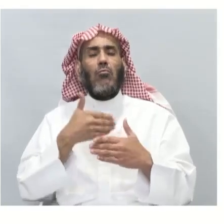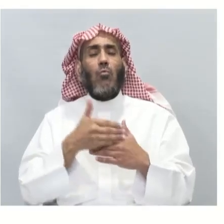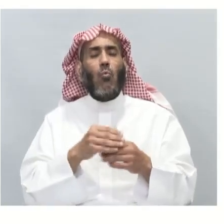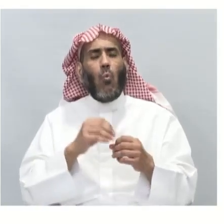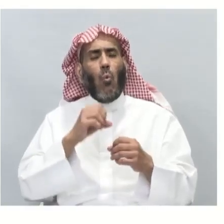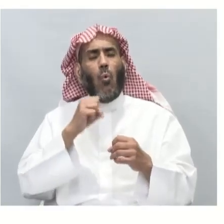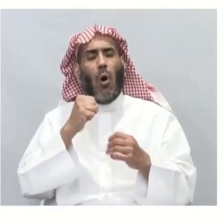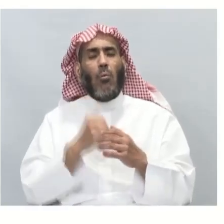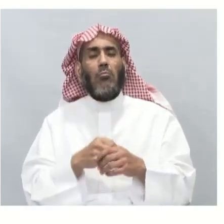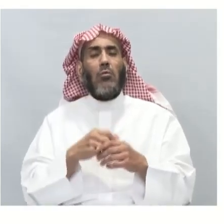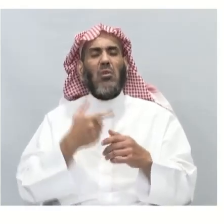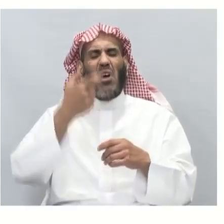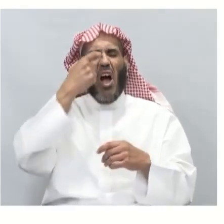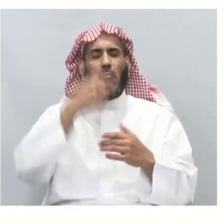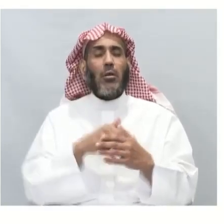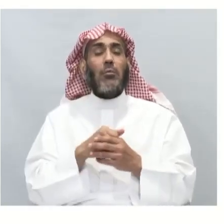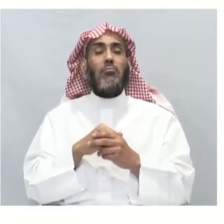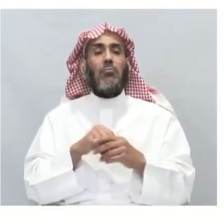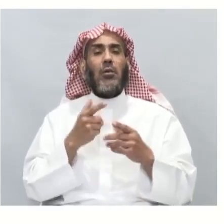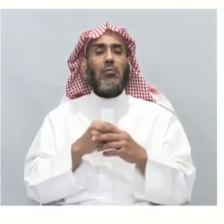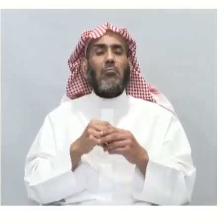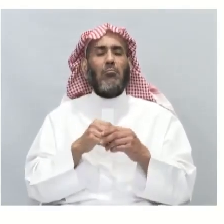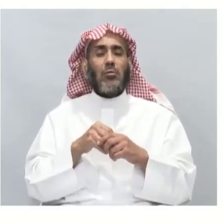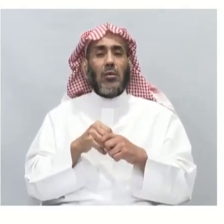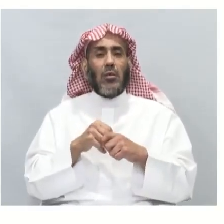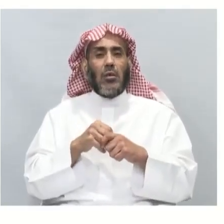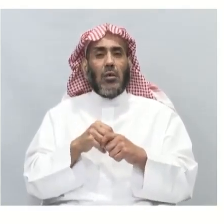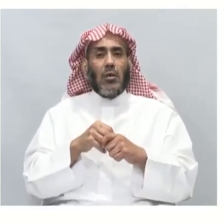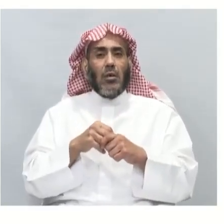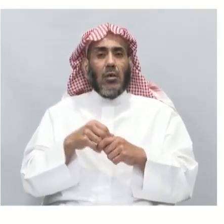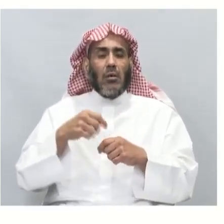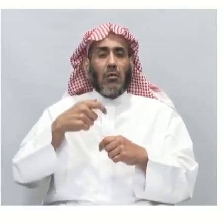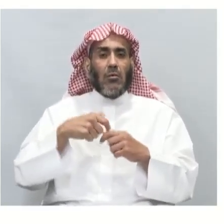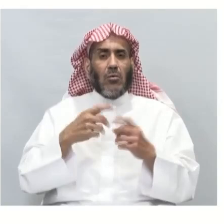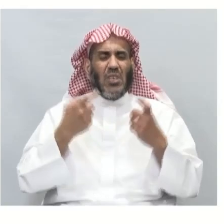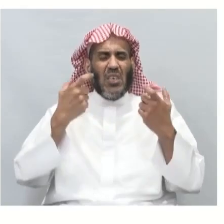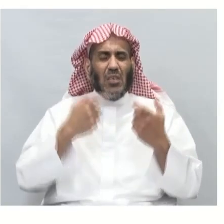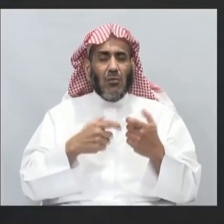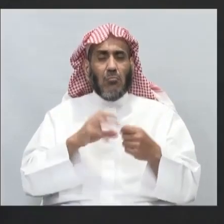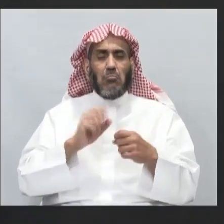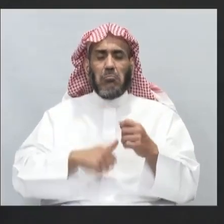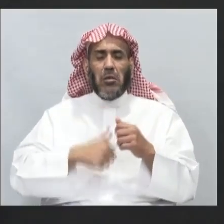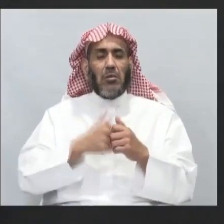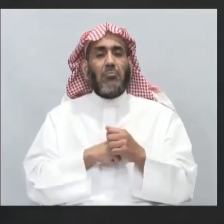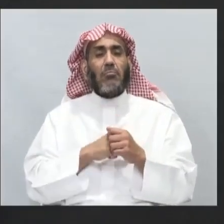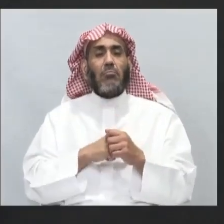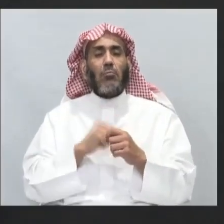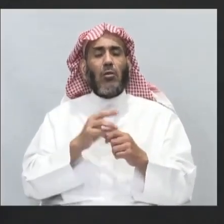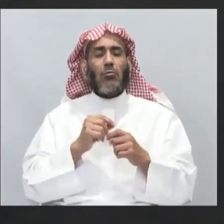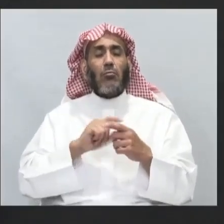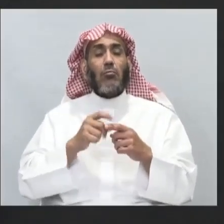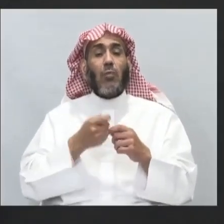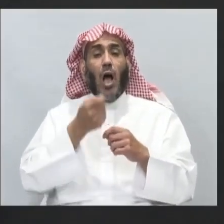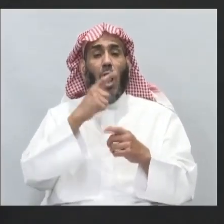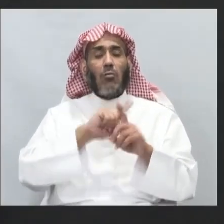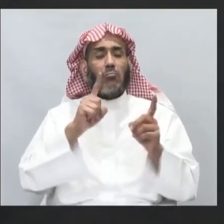وخيمه تكون العواقب وخيمه بمعنى اوسع انه ممكن حتى تشخيصه لا يكون صحيحا لا يصرف على ضوءها